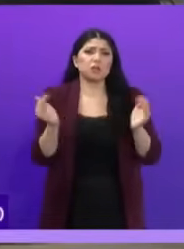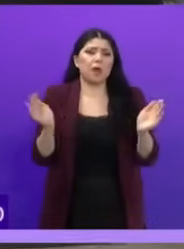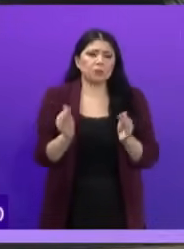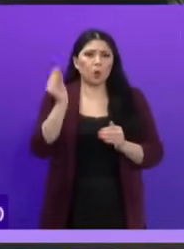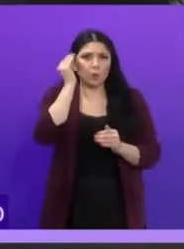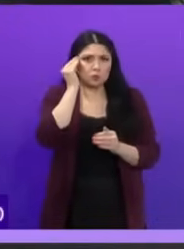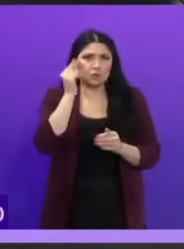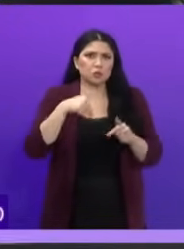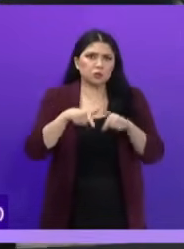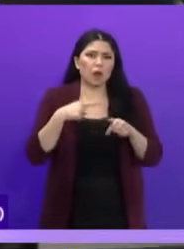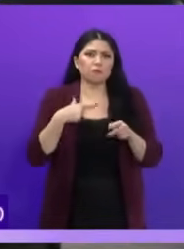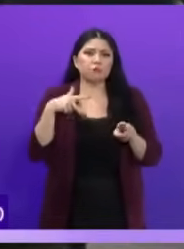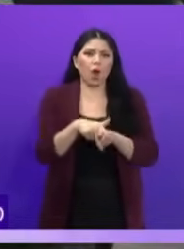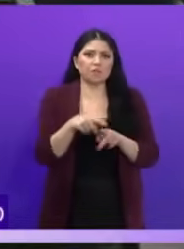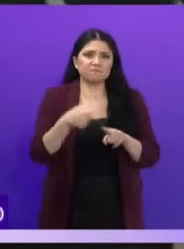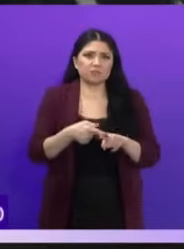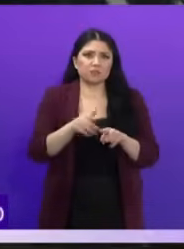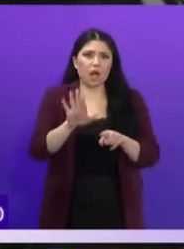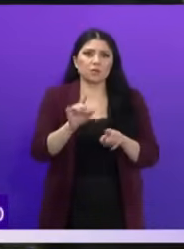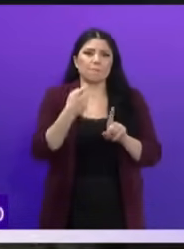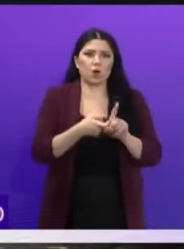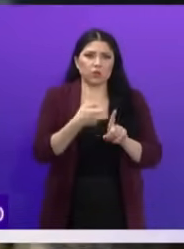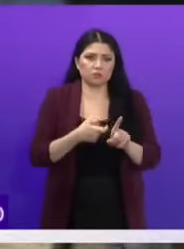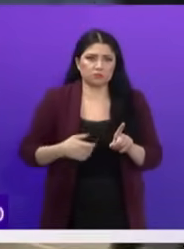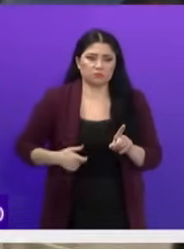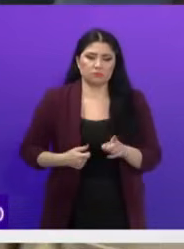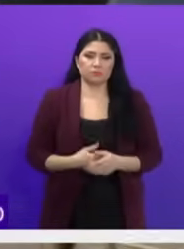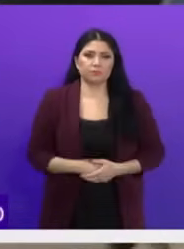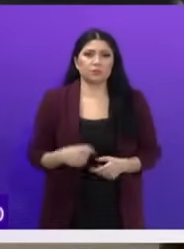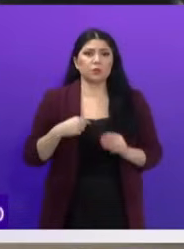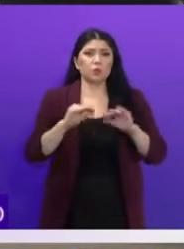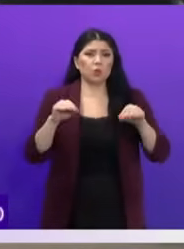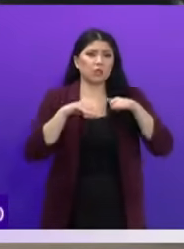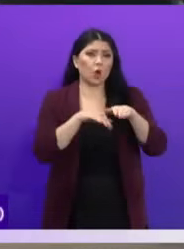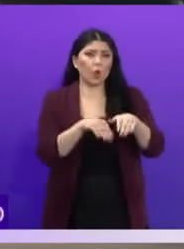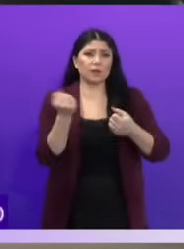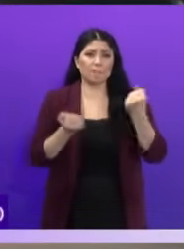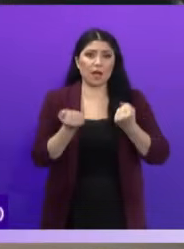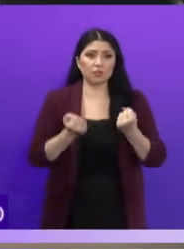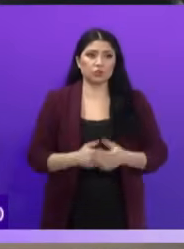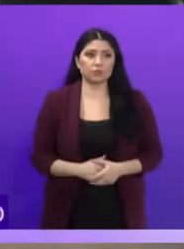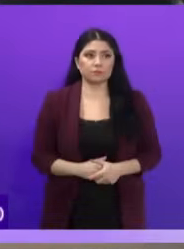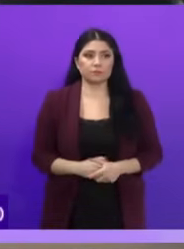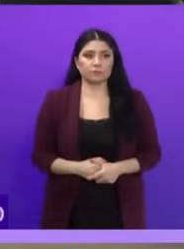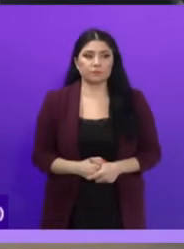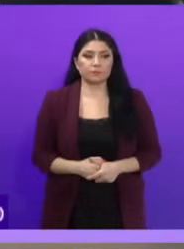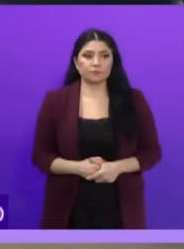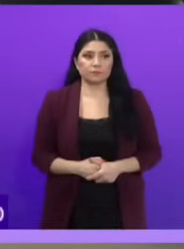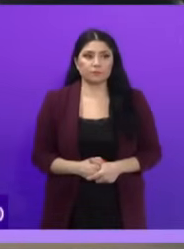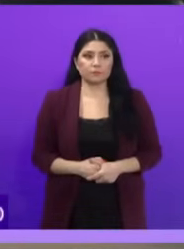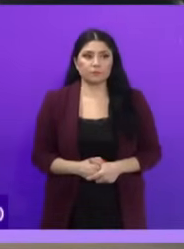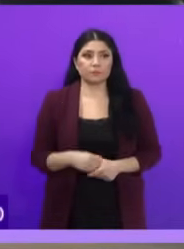fost prinși în trafic. Sunt coloane întregi de mașini pe care le vedem. Aceste imagini sunt